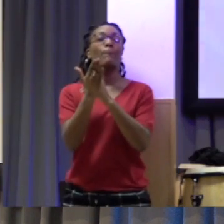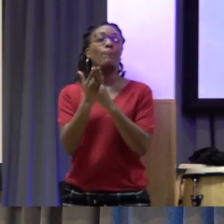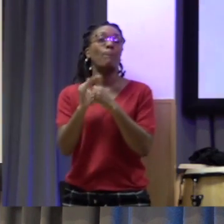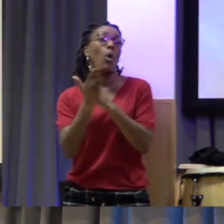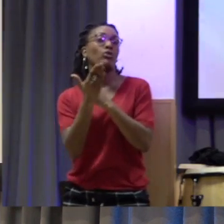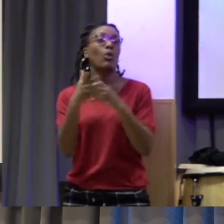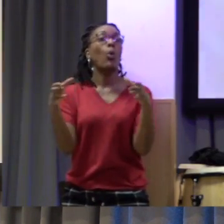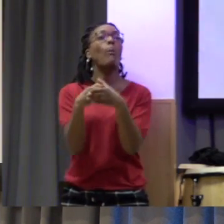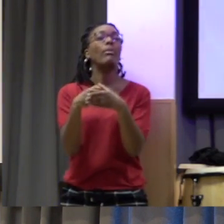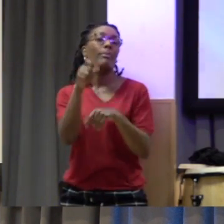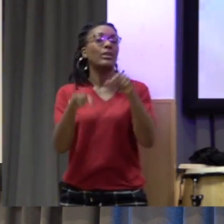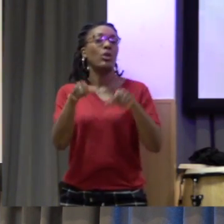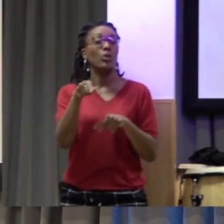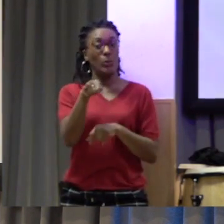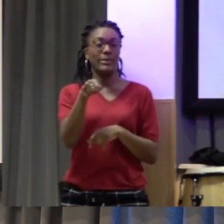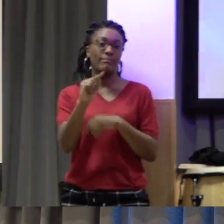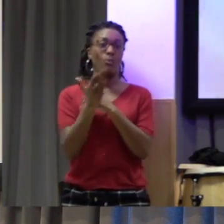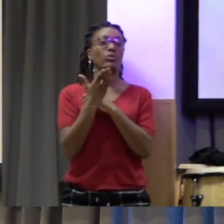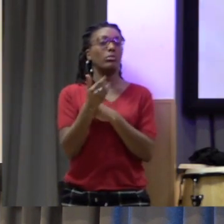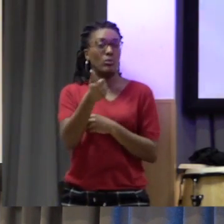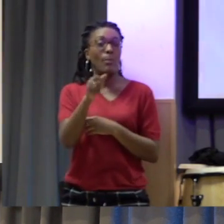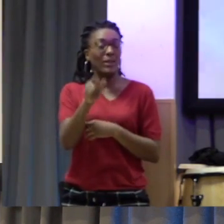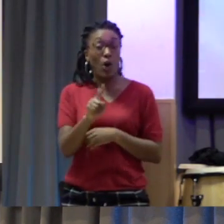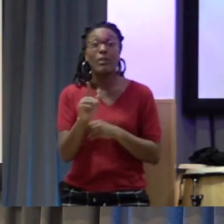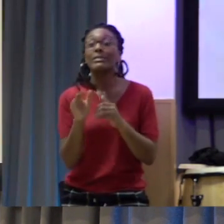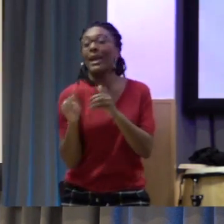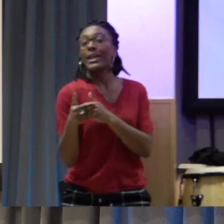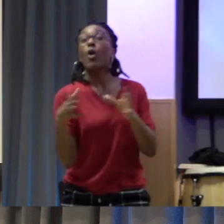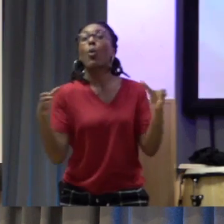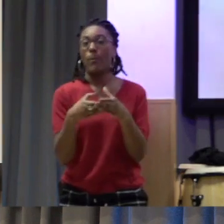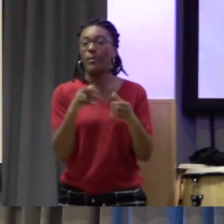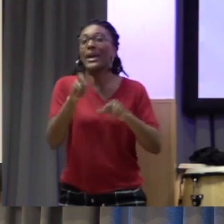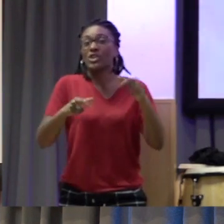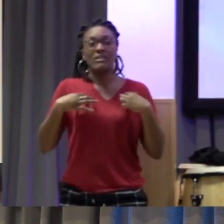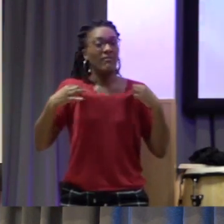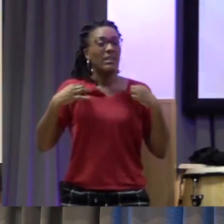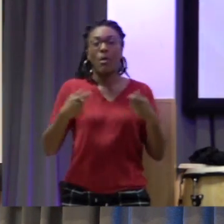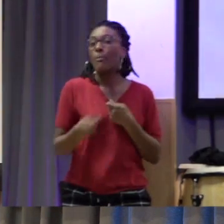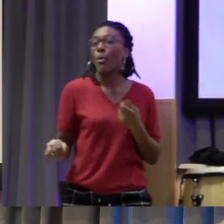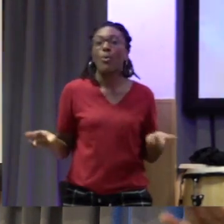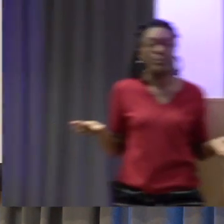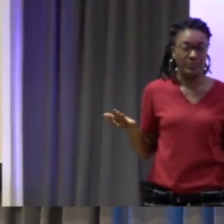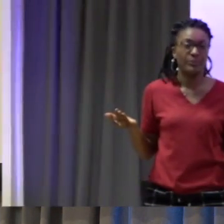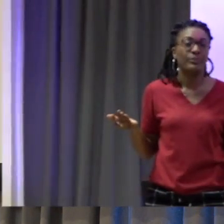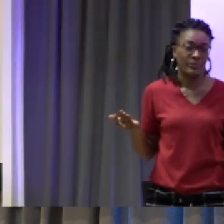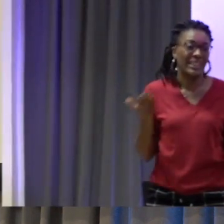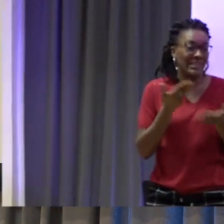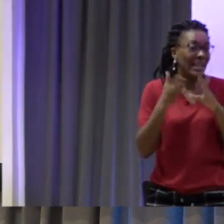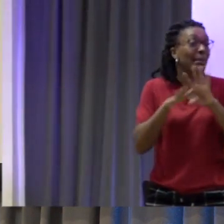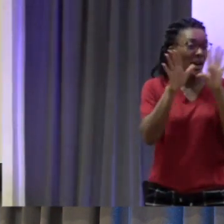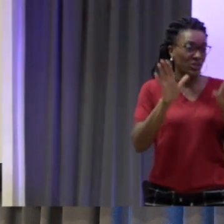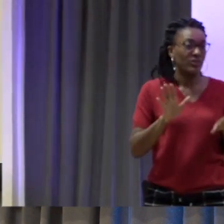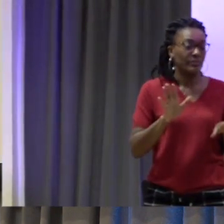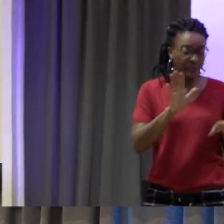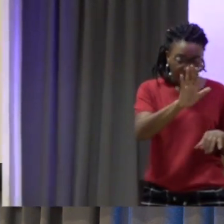groupe de personnes qui n'étaient pas revêtues de l'habit de noces. Cette